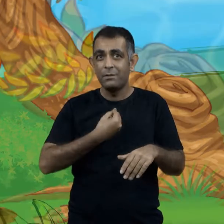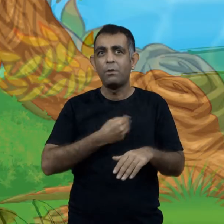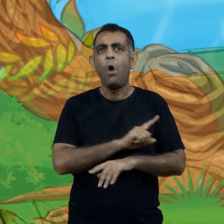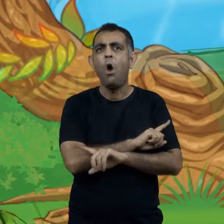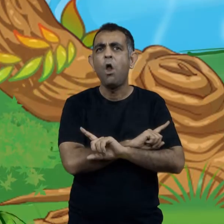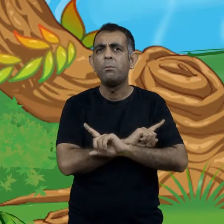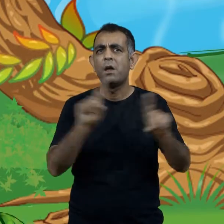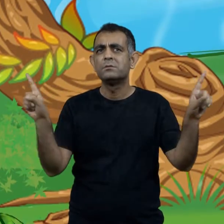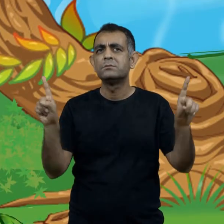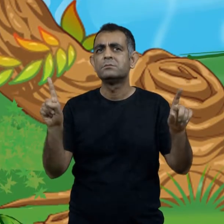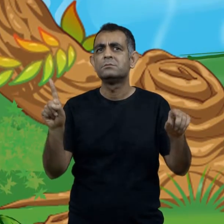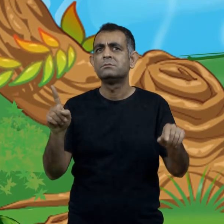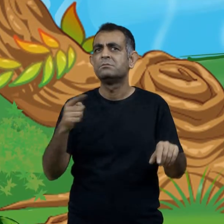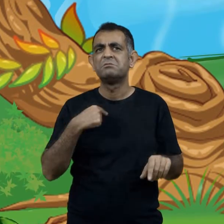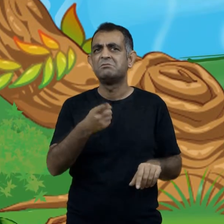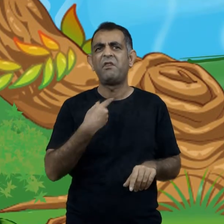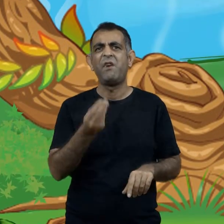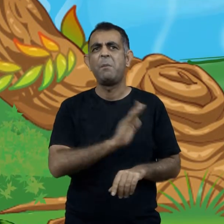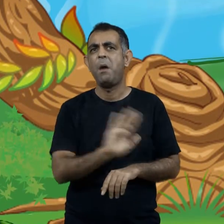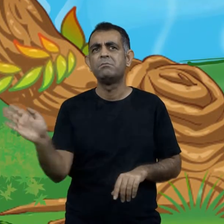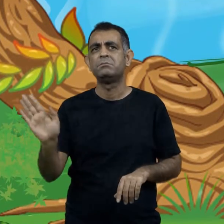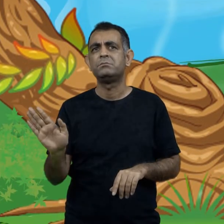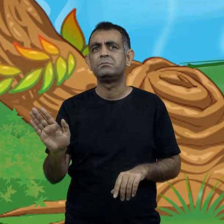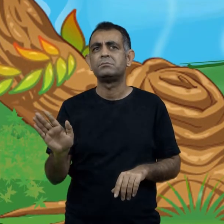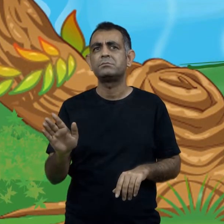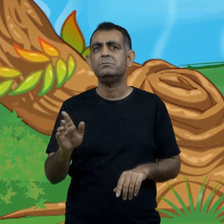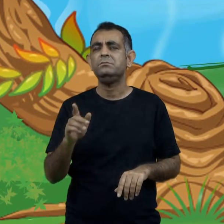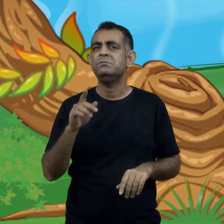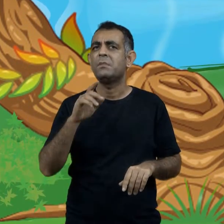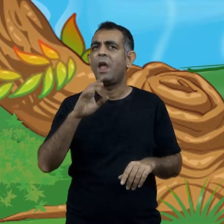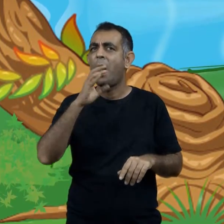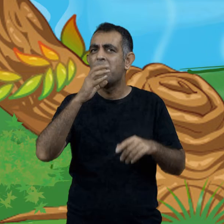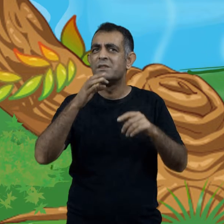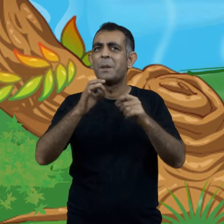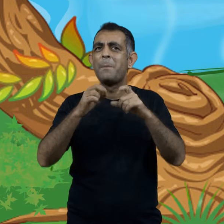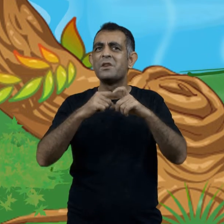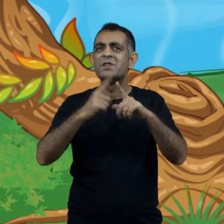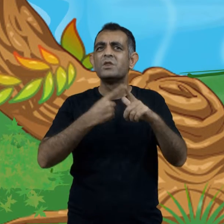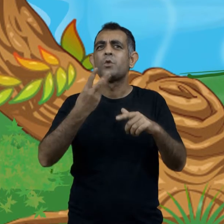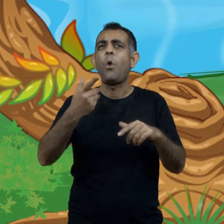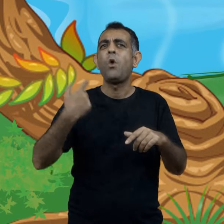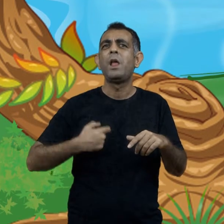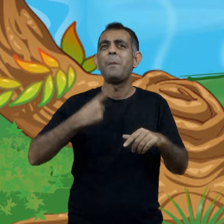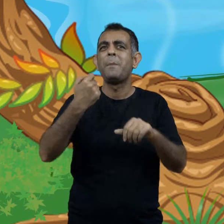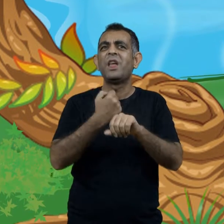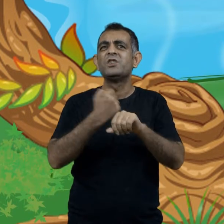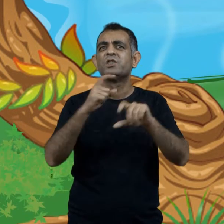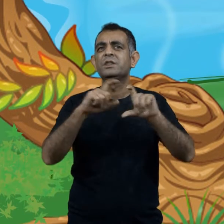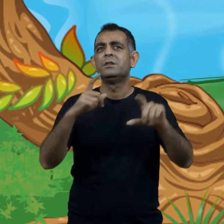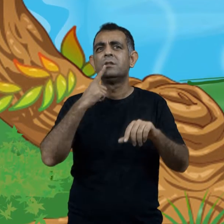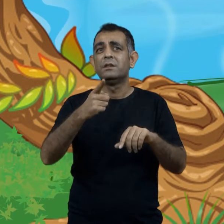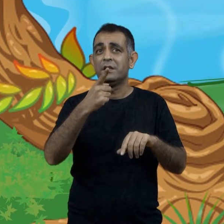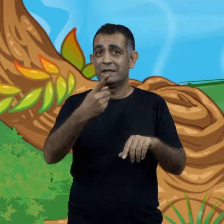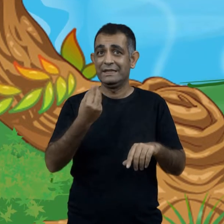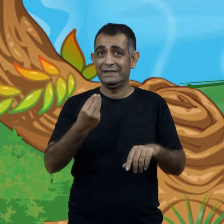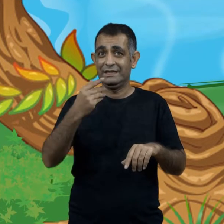verebilir misin? Olmaz. Onu size veremem. Amasya beji çok özel bir mermerdir. Onu